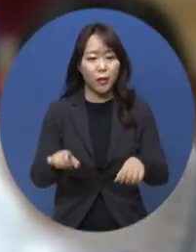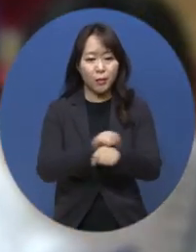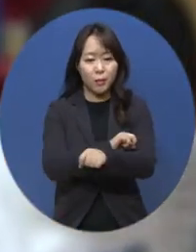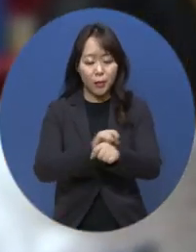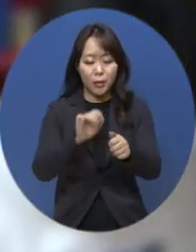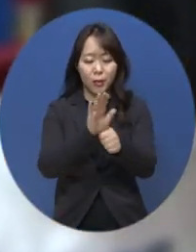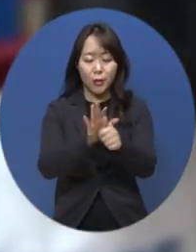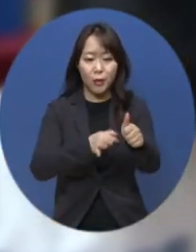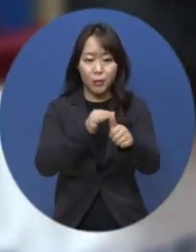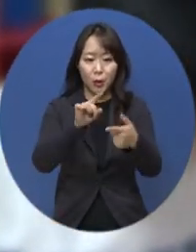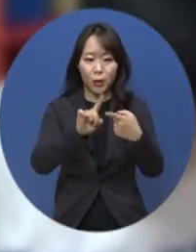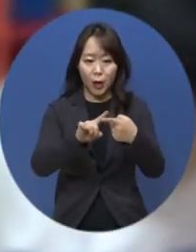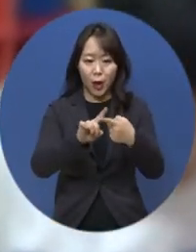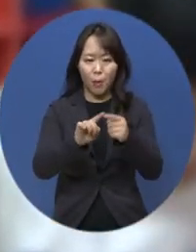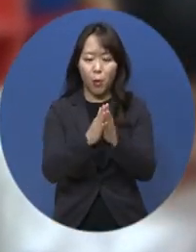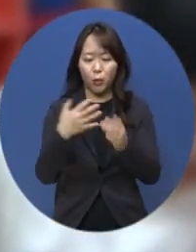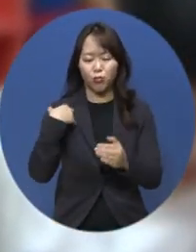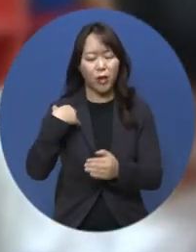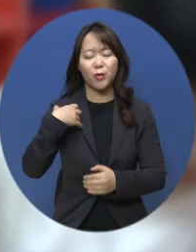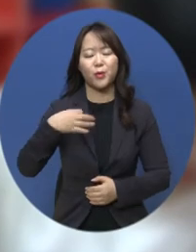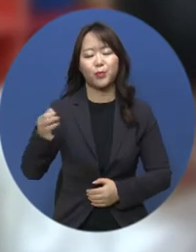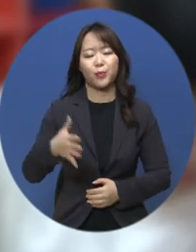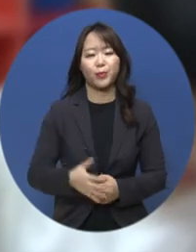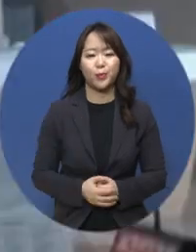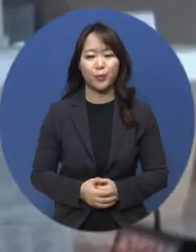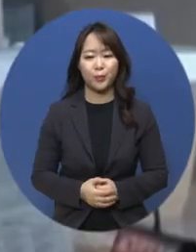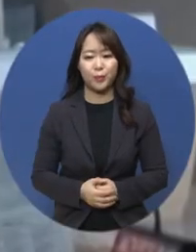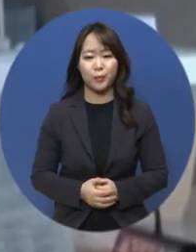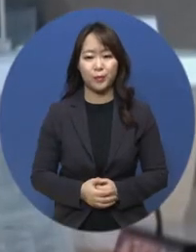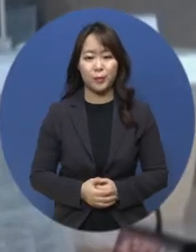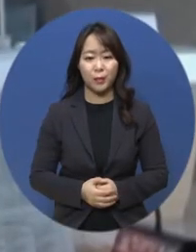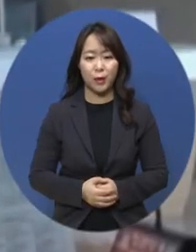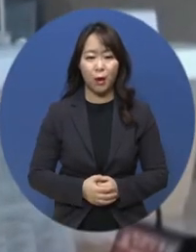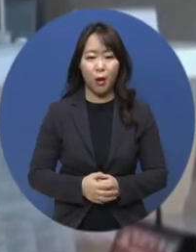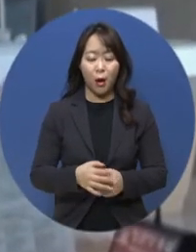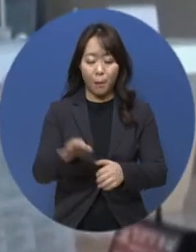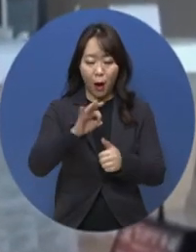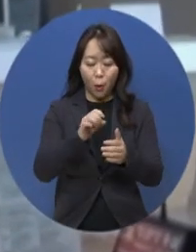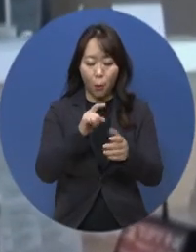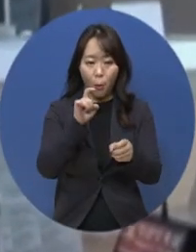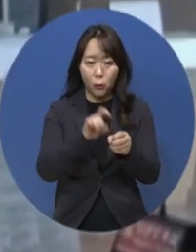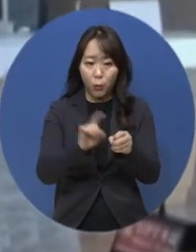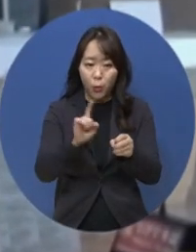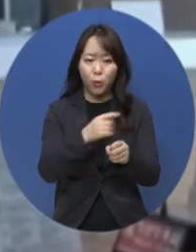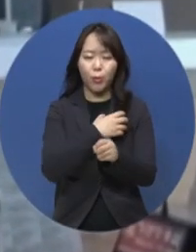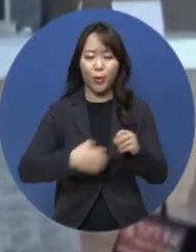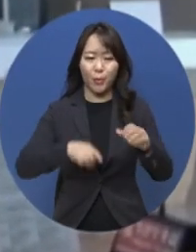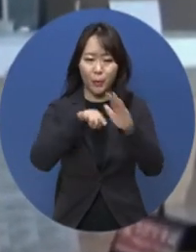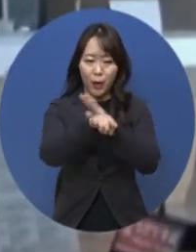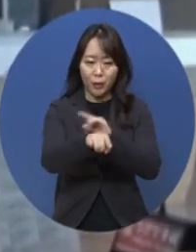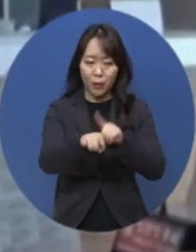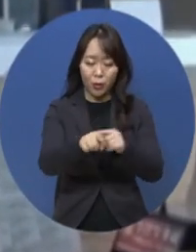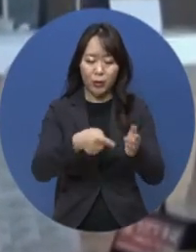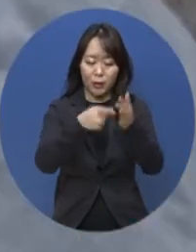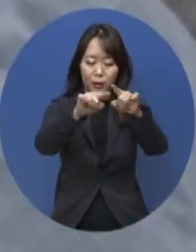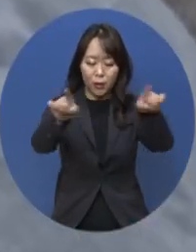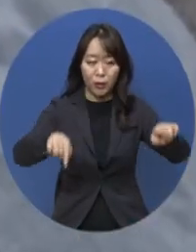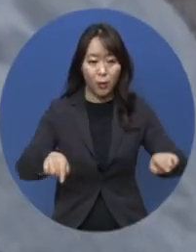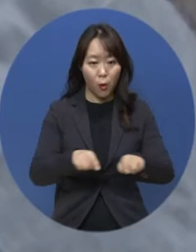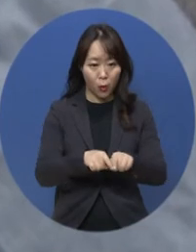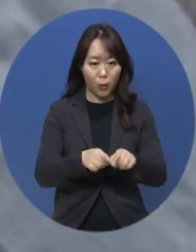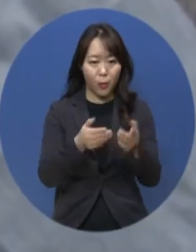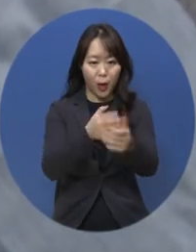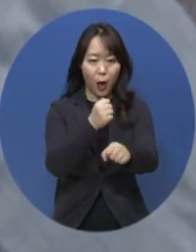급여에 대한 본인 부담금은 없습니다 급여를 받기 위해선 관아에 주민센터에 신청서를 제출해야 하며